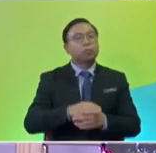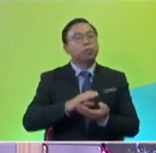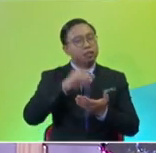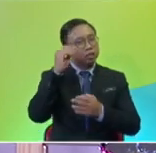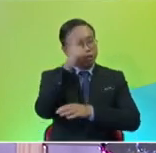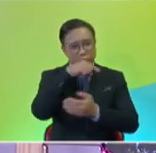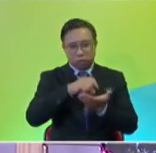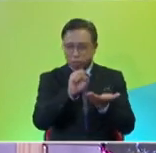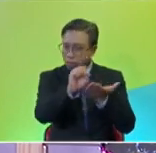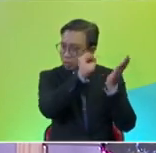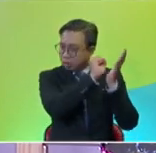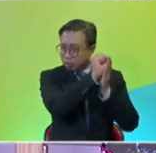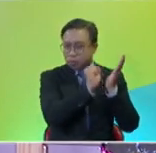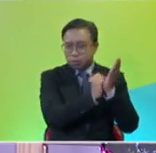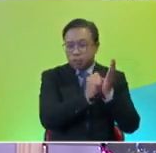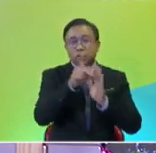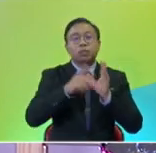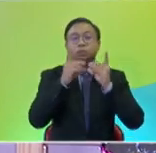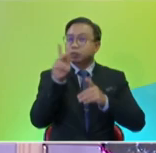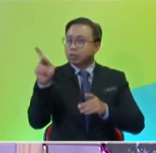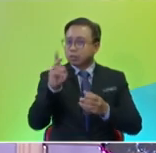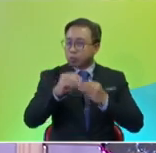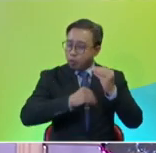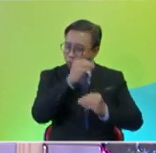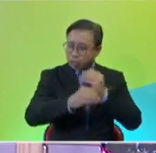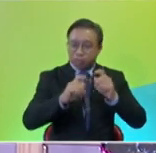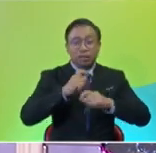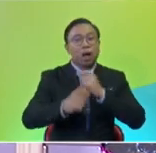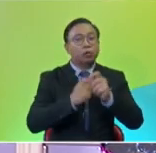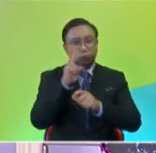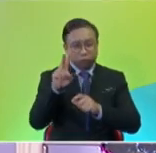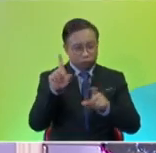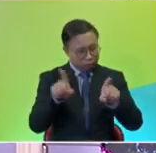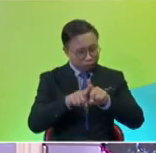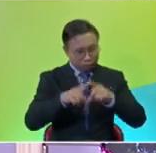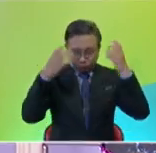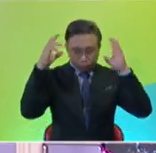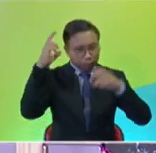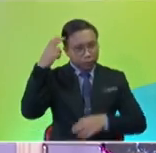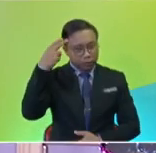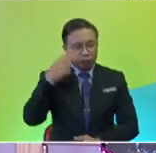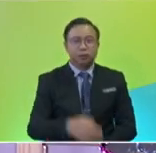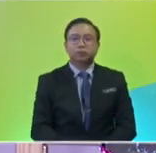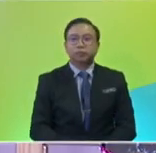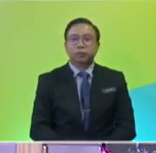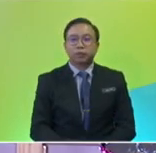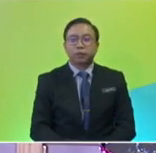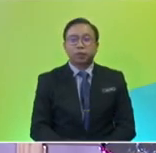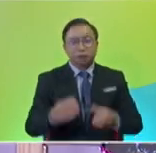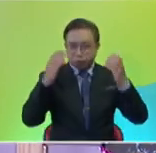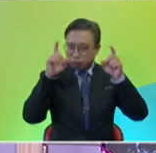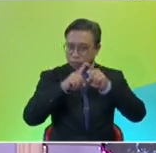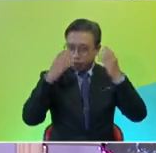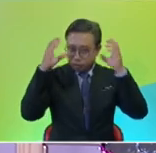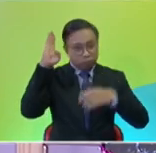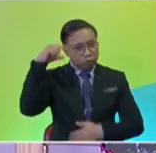pada hari ini adalah pendidikan moral tahun 2 bersama dengan Cikgu Chan dan juga jurubahasa isyarat kita iaitu Cikgu